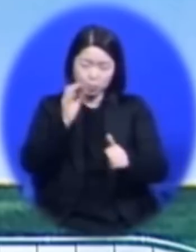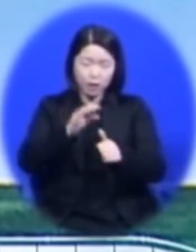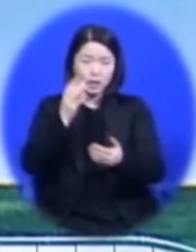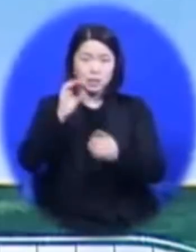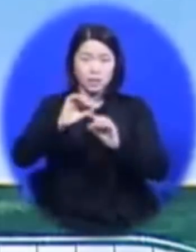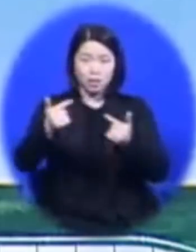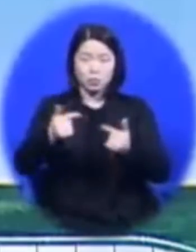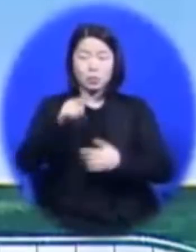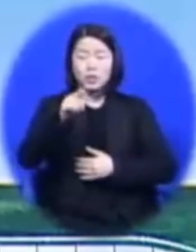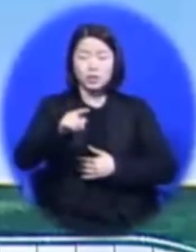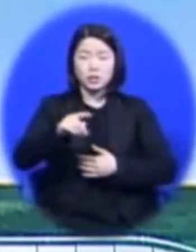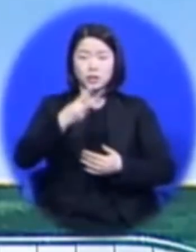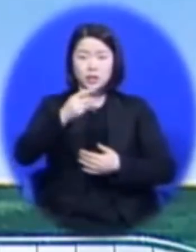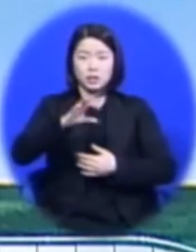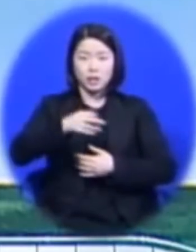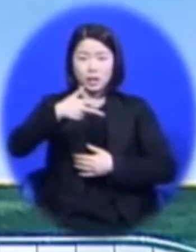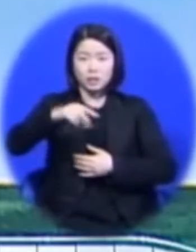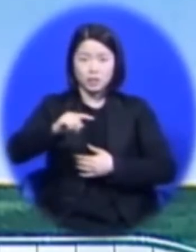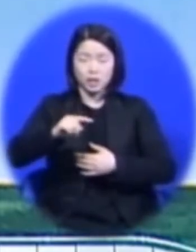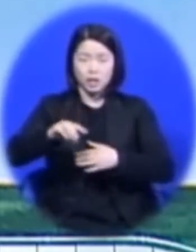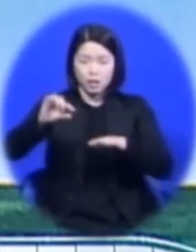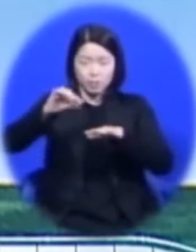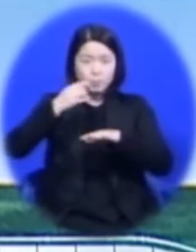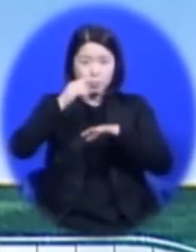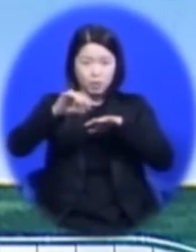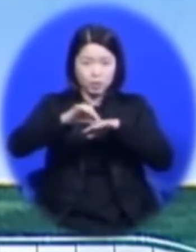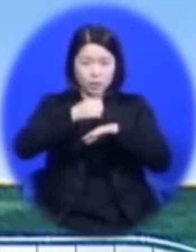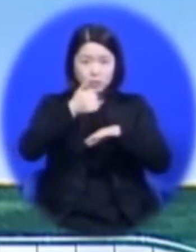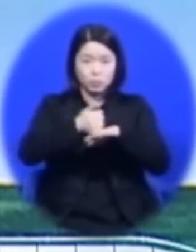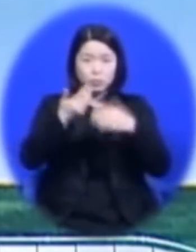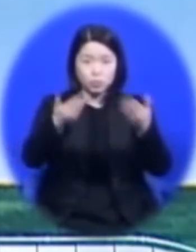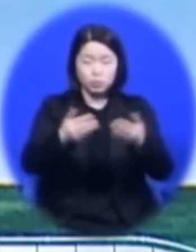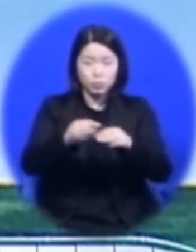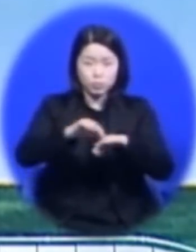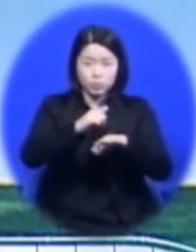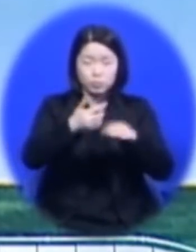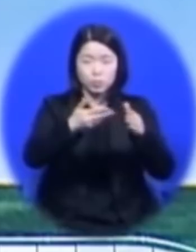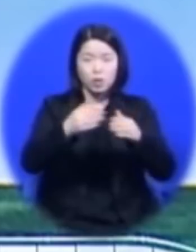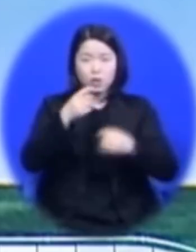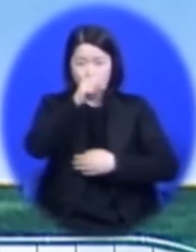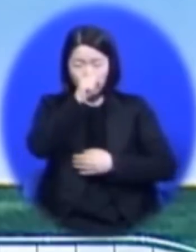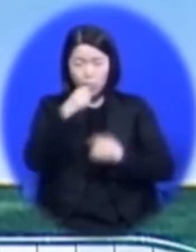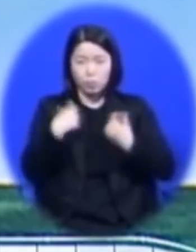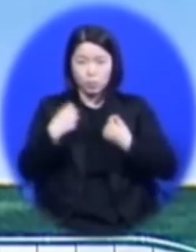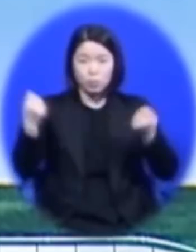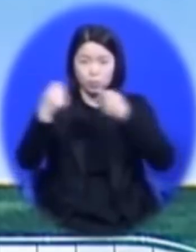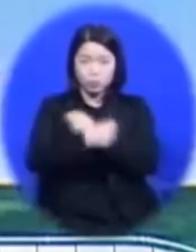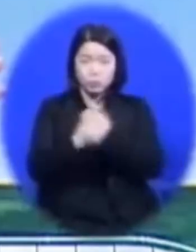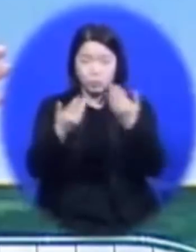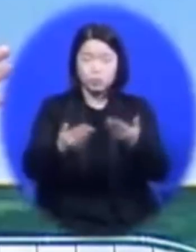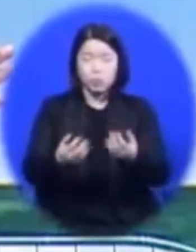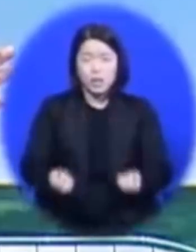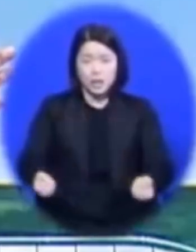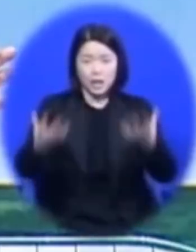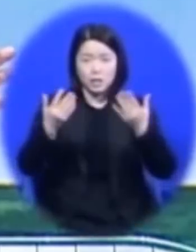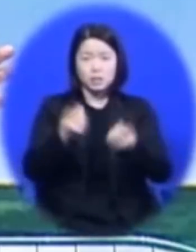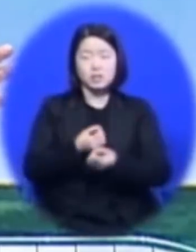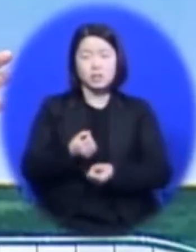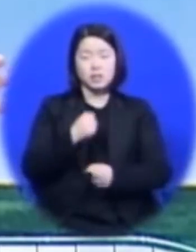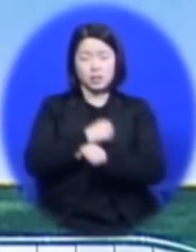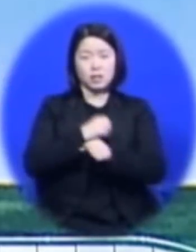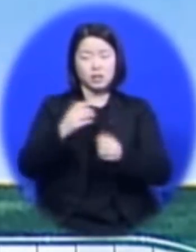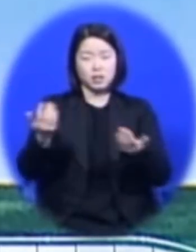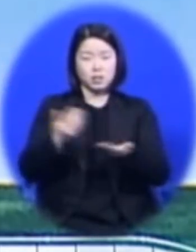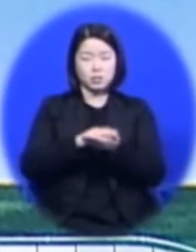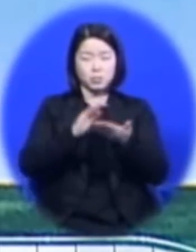탕자 에게 금 가라지 깨워주고 그리고 좋은 옷 갈아입히고 그리고 잔치를 벌여 주었읍니다